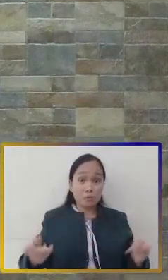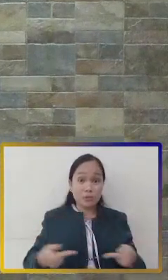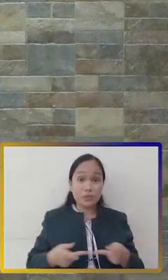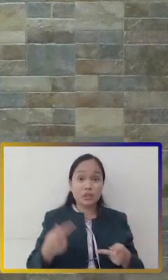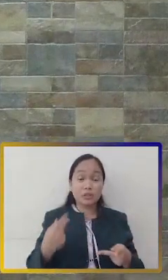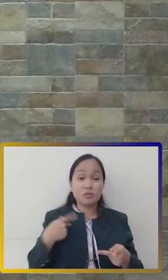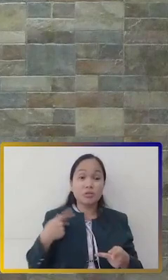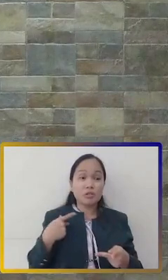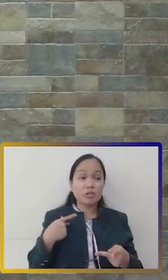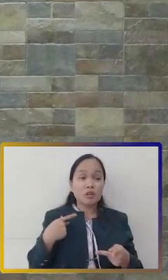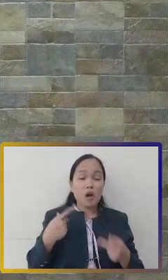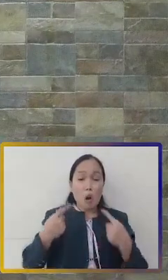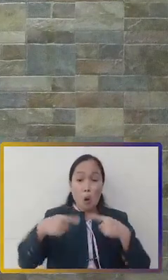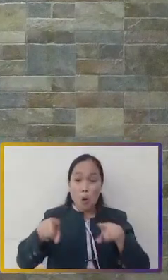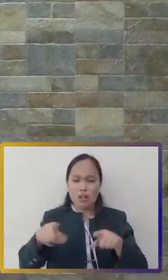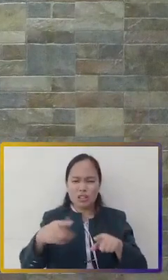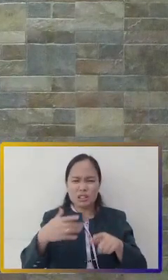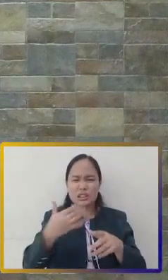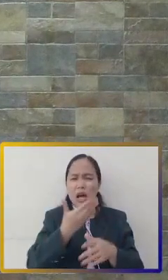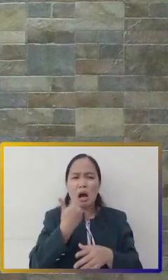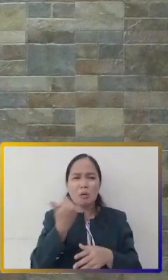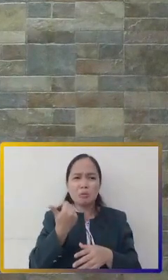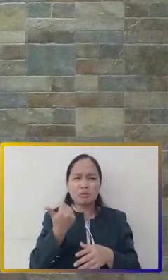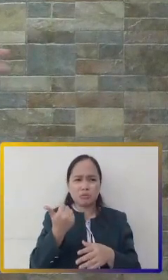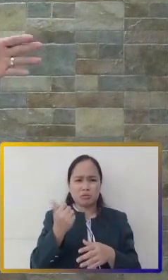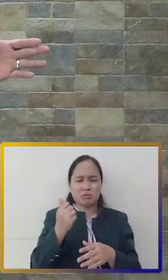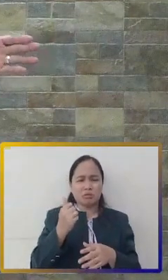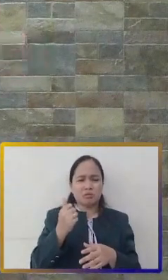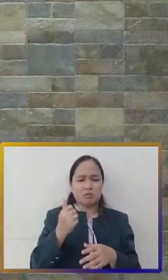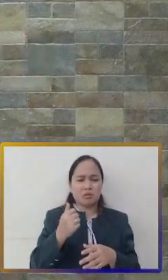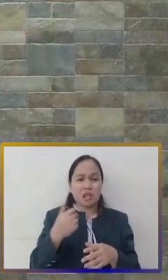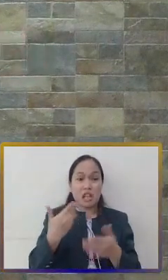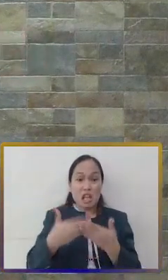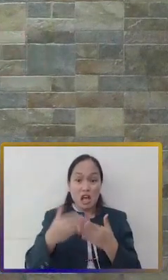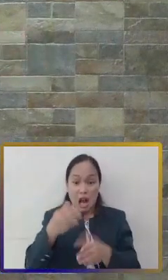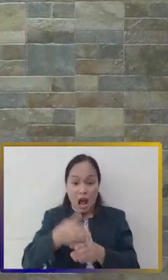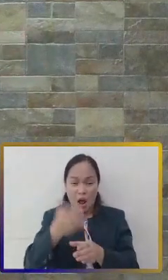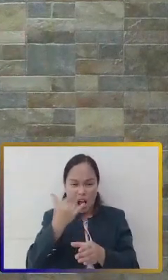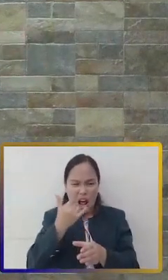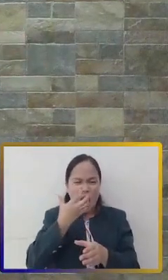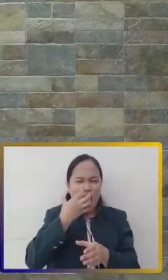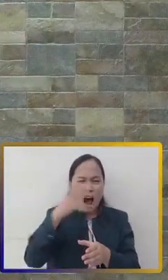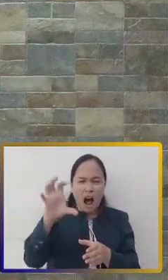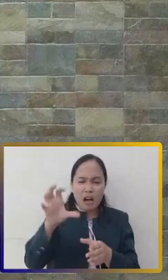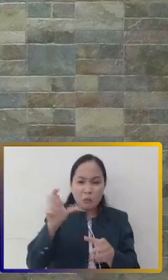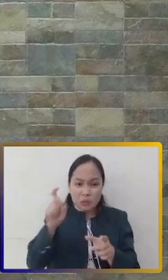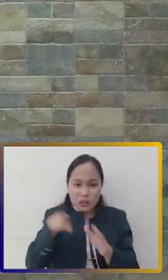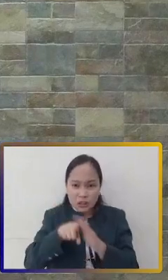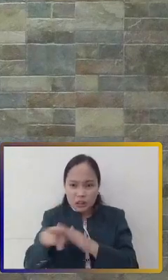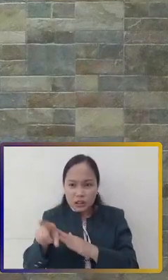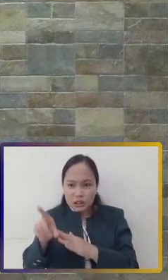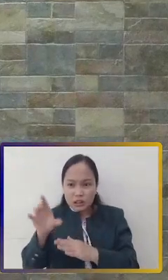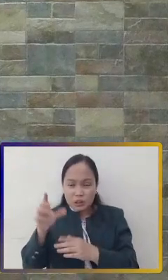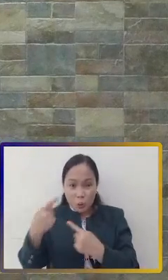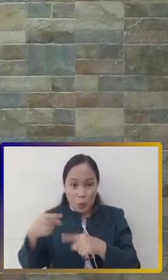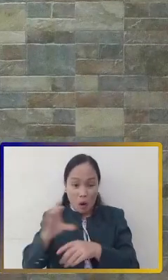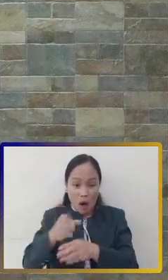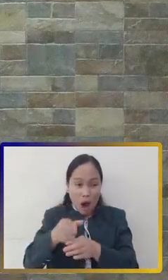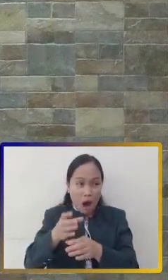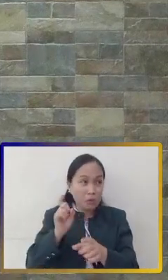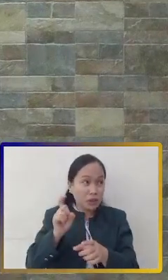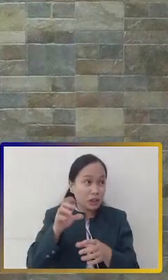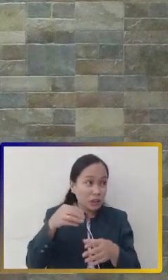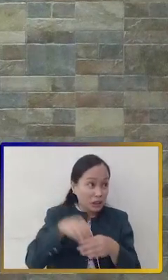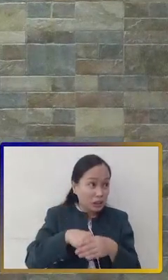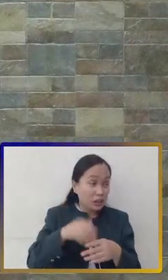papasok. You see? What I'm simply trying, look how blessed you are, brethren, how blessed we are na yung